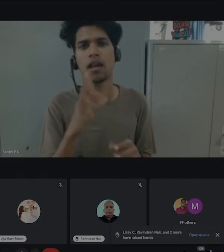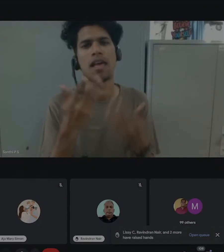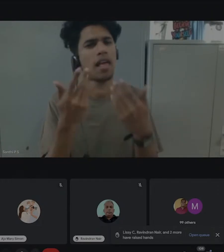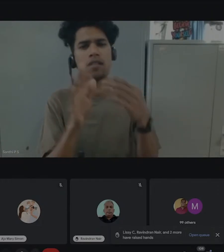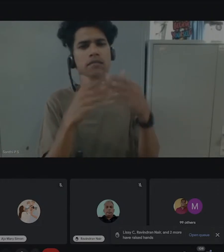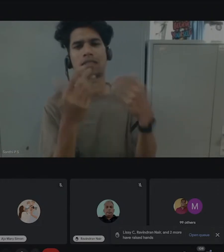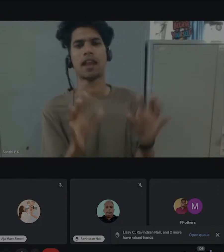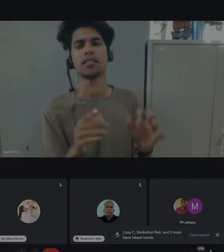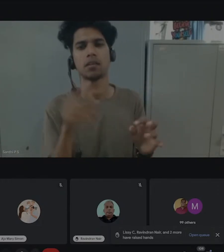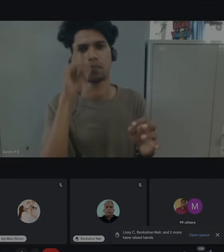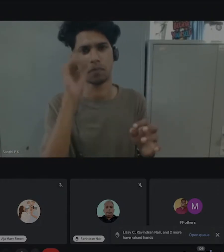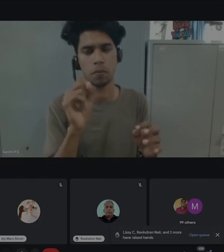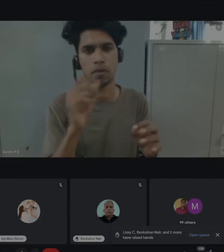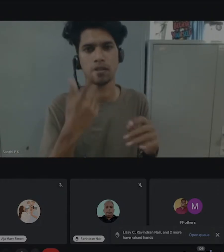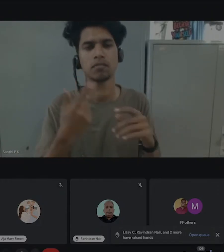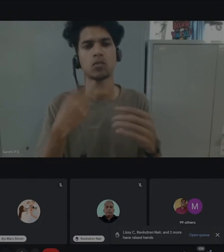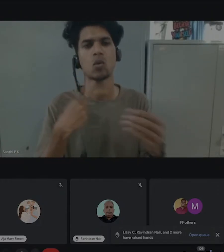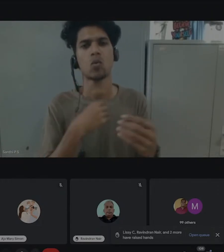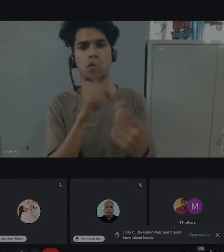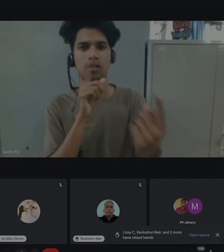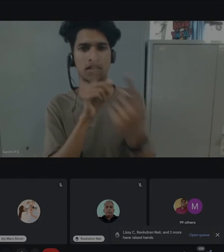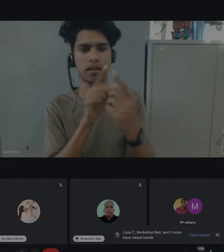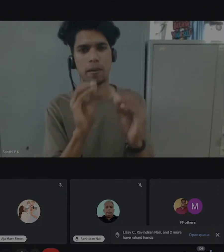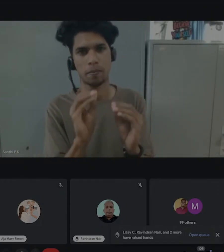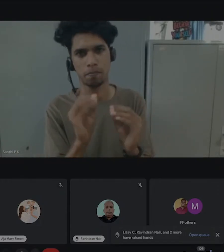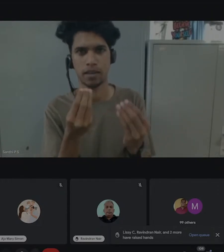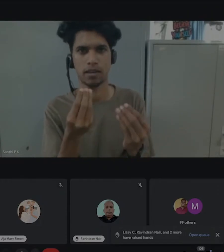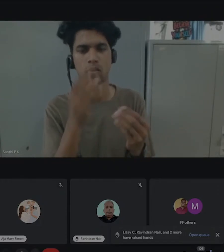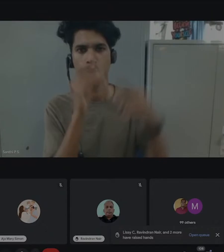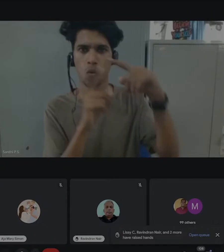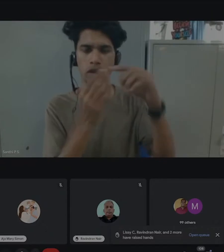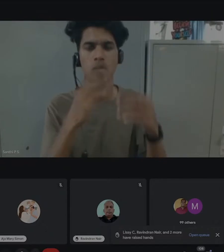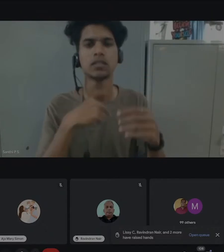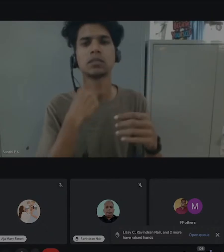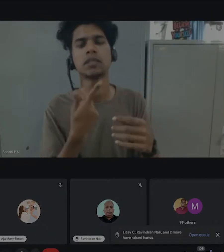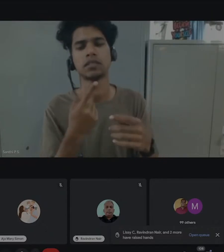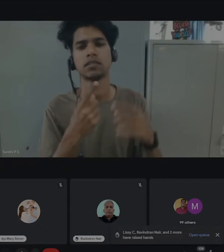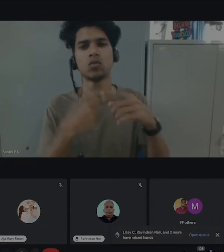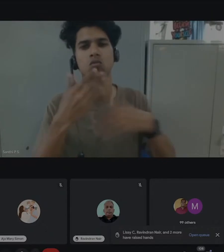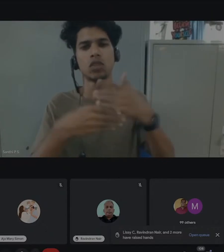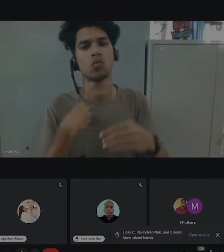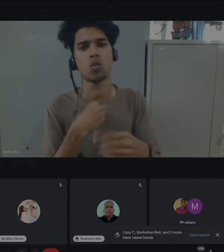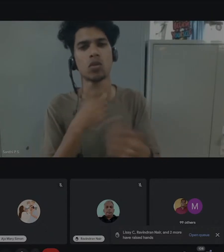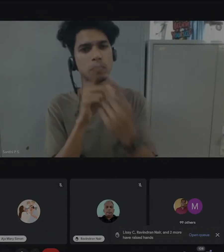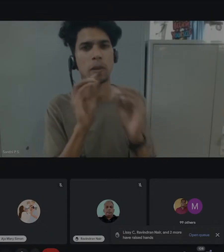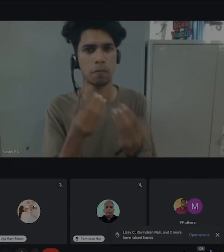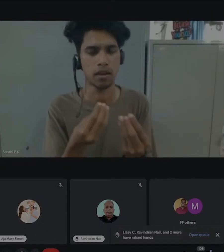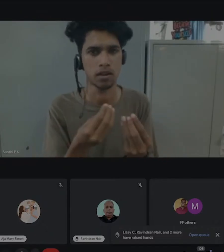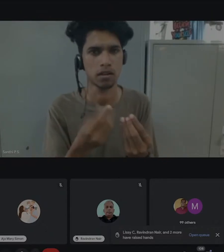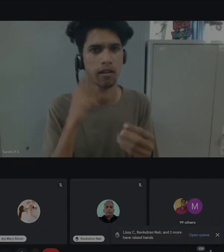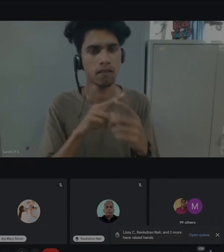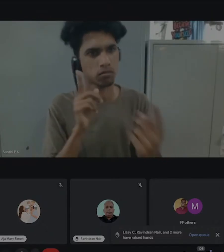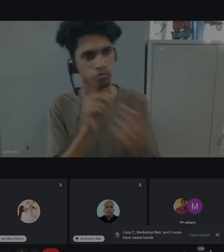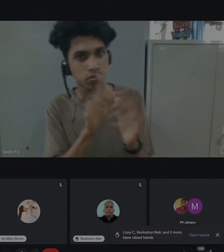സ്പീച്ച് തെറപ്പിസ്റ്റിനെയും ഒക്കുപേഷണൽ തെറപ്പിസ്റ്റിനെയും എത്രയും വേഗം കാണിക്കേണ്ടതാണ്, കാണിക്കുന്നില്ല എന്നുണ്ടെങ്കിൽ. അപ്പോൾ